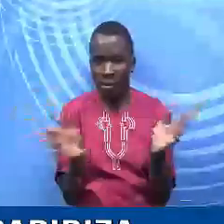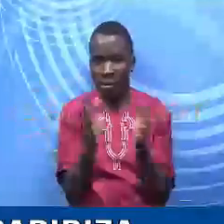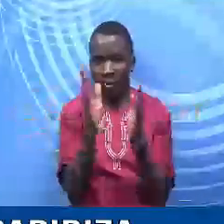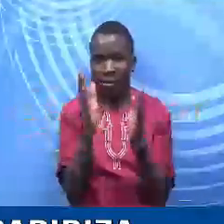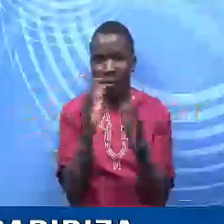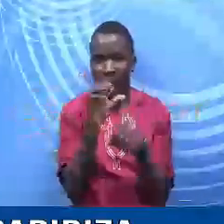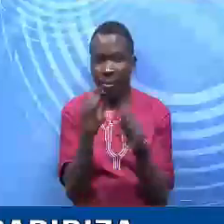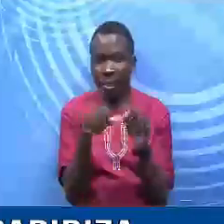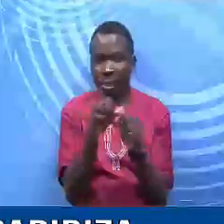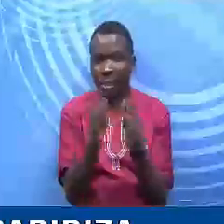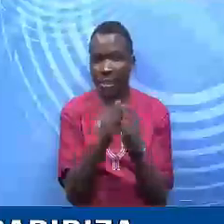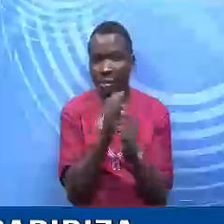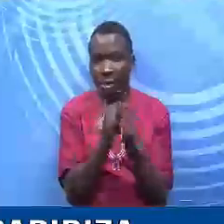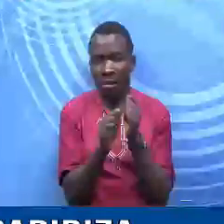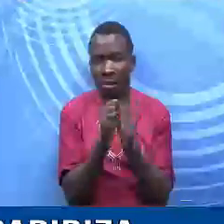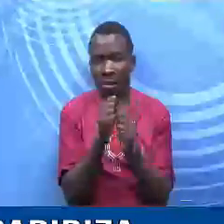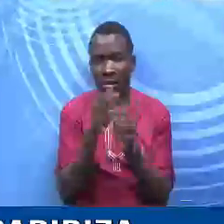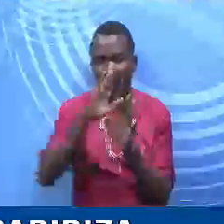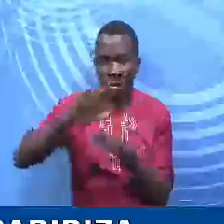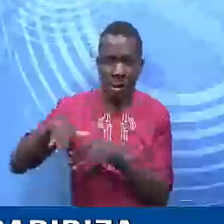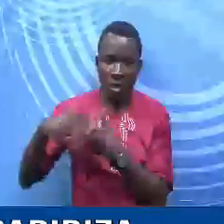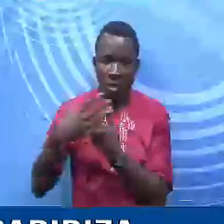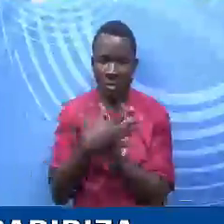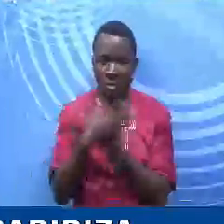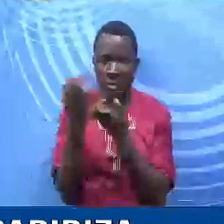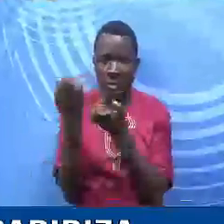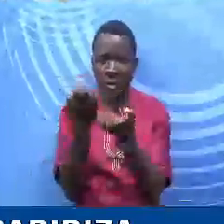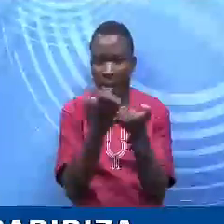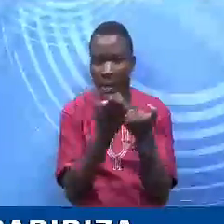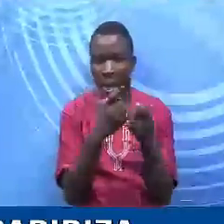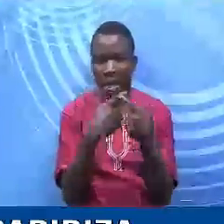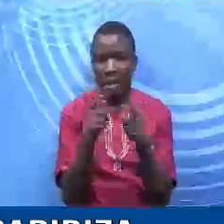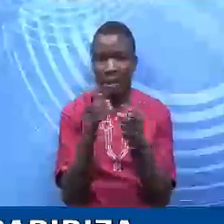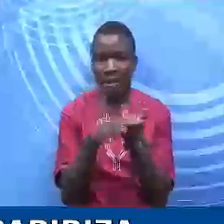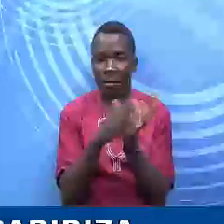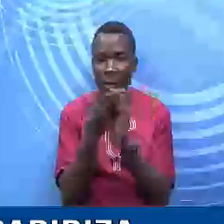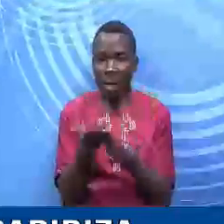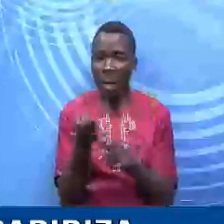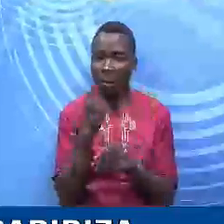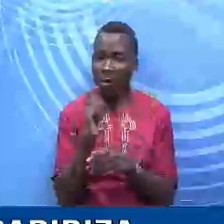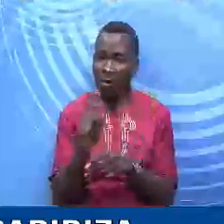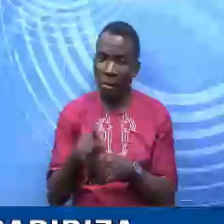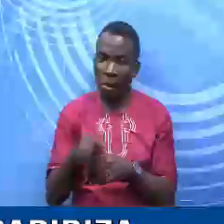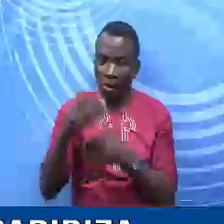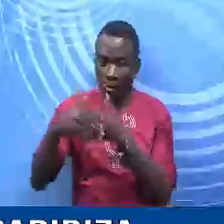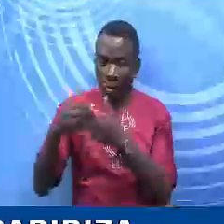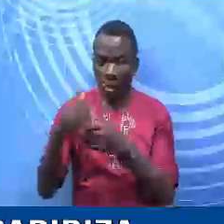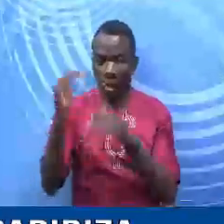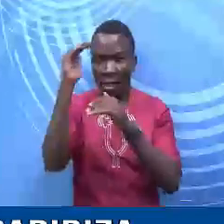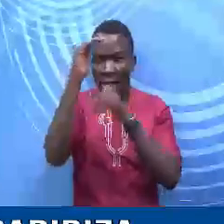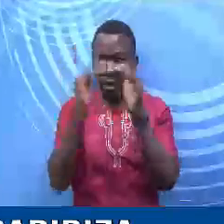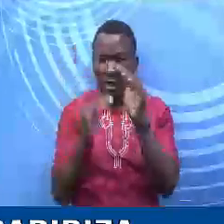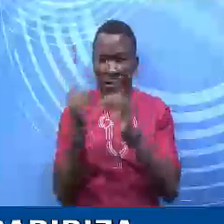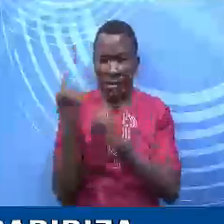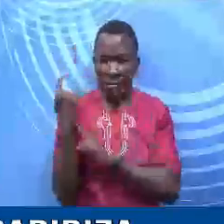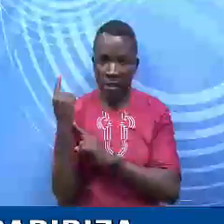kwigira no kureka umuco wo gusabiriza. Ibyo bibaye ngombwa nabwo tugahitira n'inzego z'umutekano kugira ngo